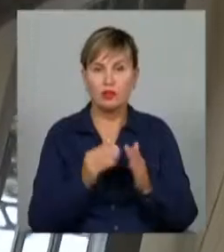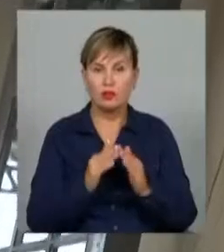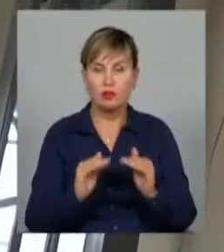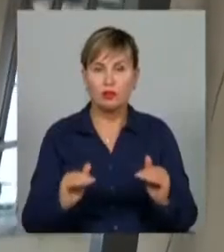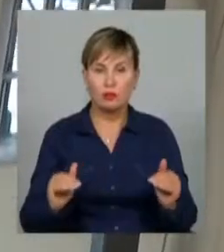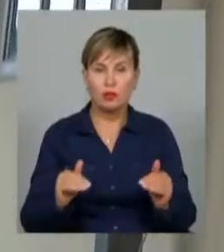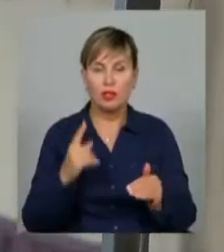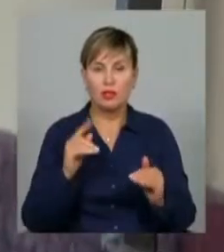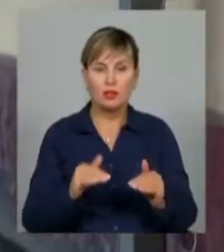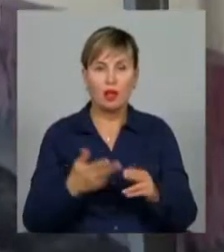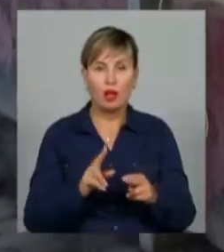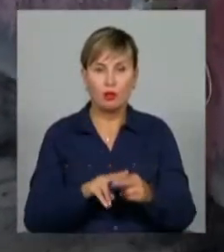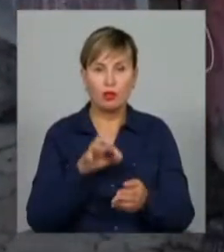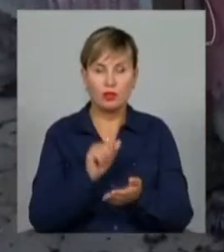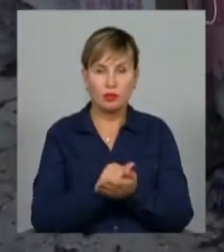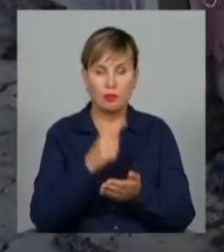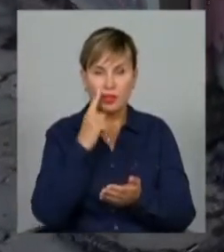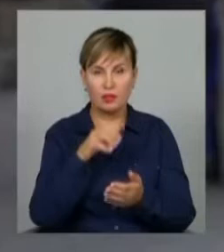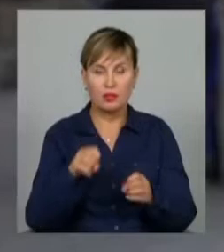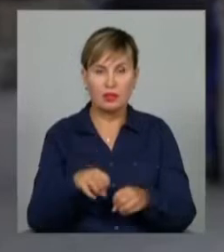один из детей, который и заметил дым.